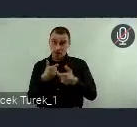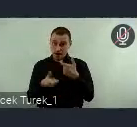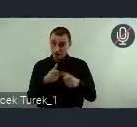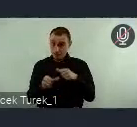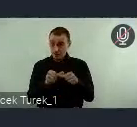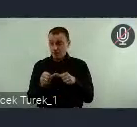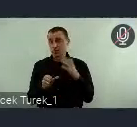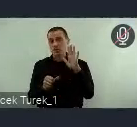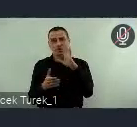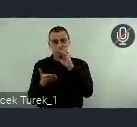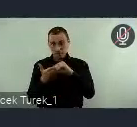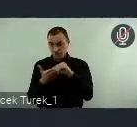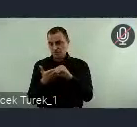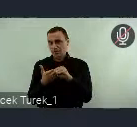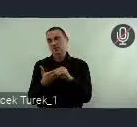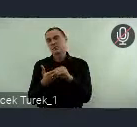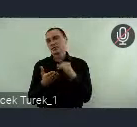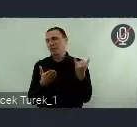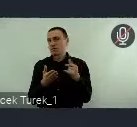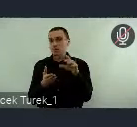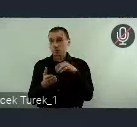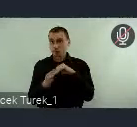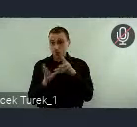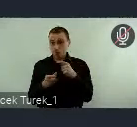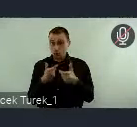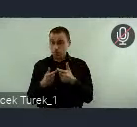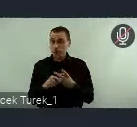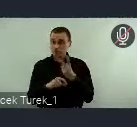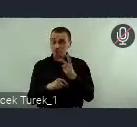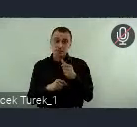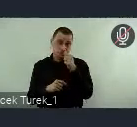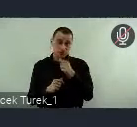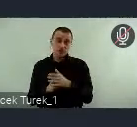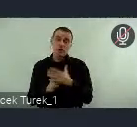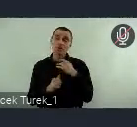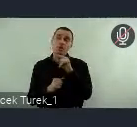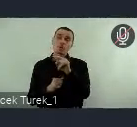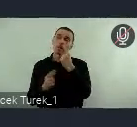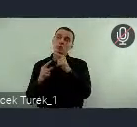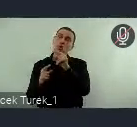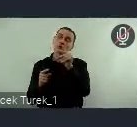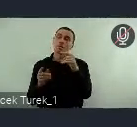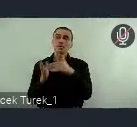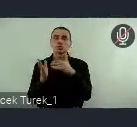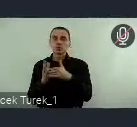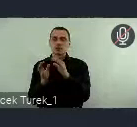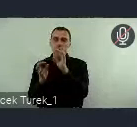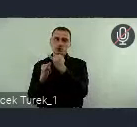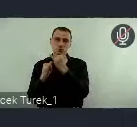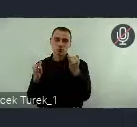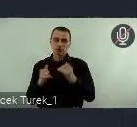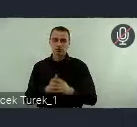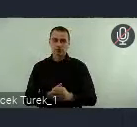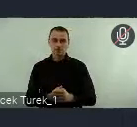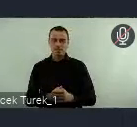takie doświadczenia ale to nie ma znaczenia Starajmy się brać pod uwagę różnych ludzi ich potrzeby musimy planować wydarzenia w